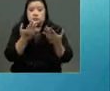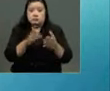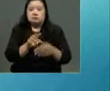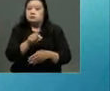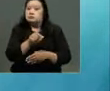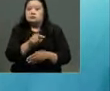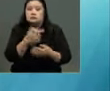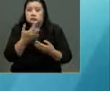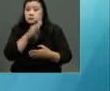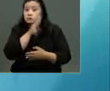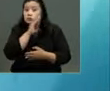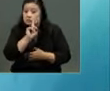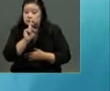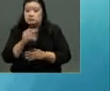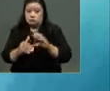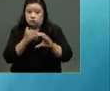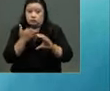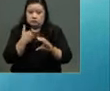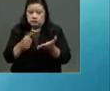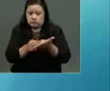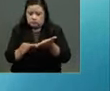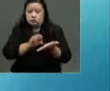นะครับแล้วว่าให้ดำเนินการปิดข้อความซะนะครับในส่วนประชาชนที่ได้ข้อความก็ให้ลบทิ้งแล้วก็ให้Report